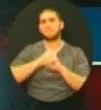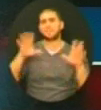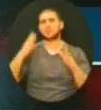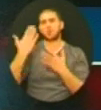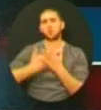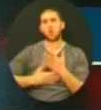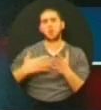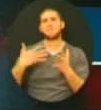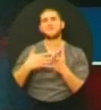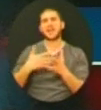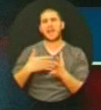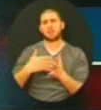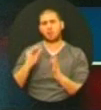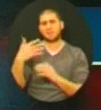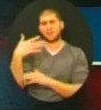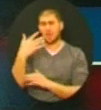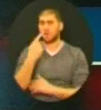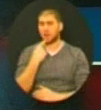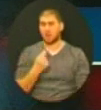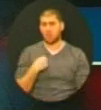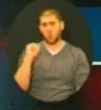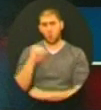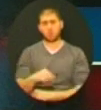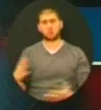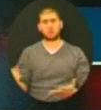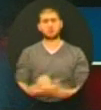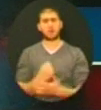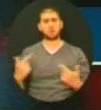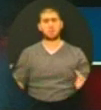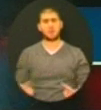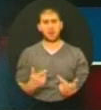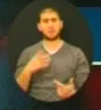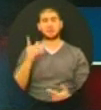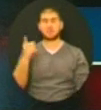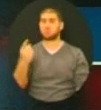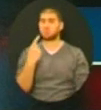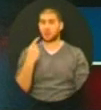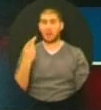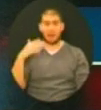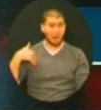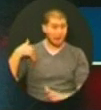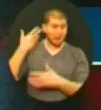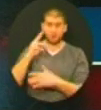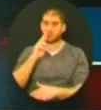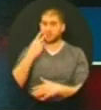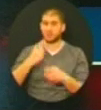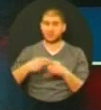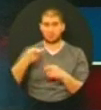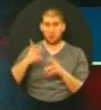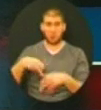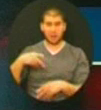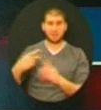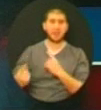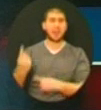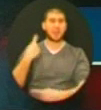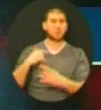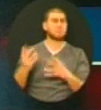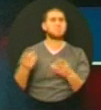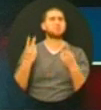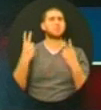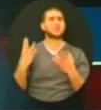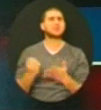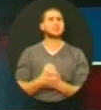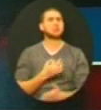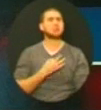מבקר המדינה, אומר, אנחנו בכלל ניצחנו במלחמה הזאת, אז אם הם מרשים לעצמם אחרי שנתיים וחצי לתקוף, מה המשמעות של